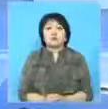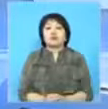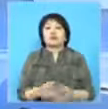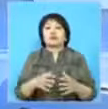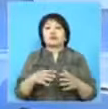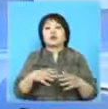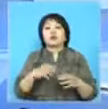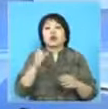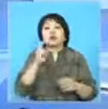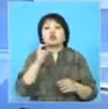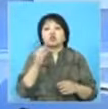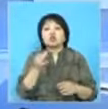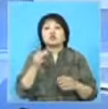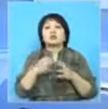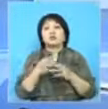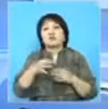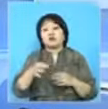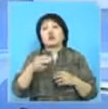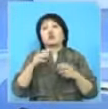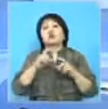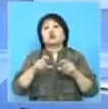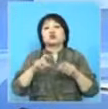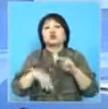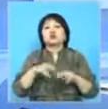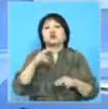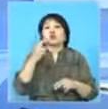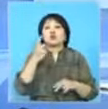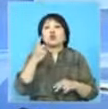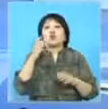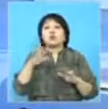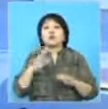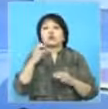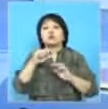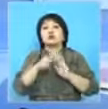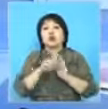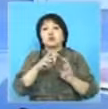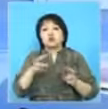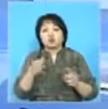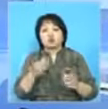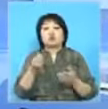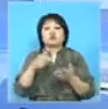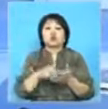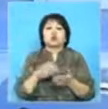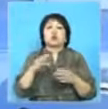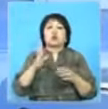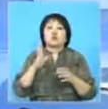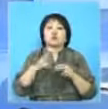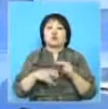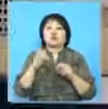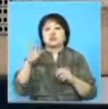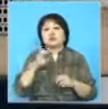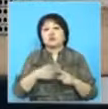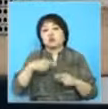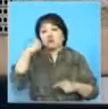В селях Шейергизского района идет строительство средней школы на 100 мест. Стоимость проекта 316 миллионов тенге. Школу сдадут в эксплуатацию в